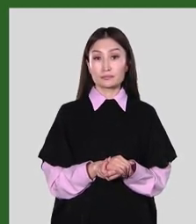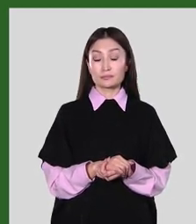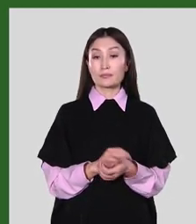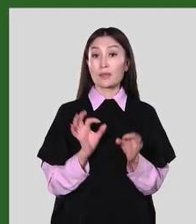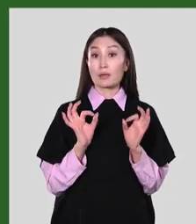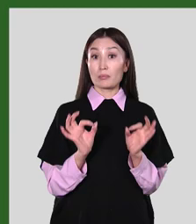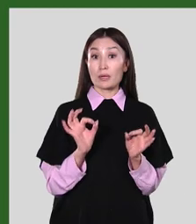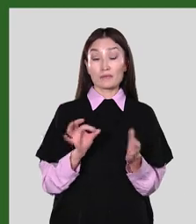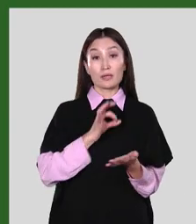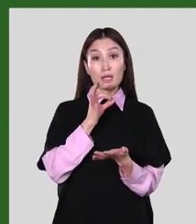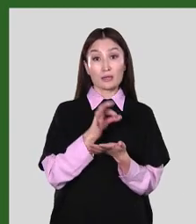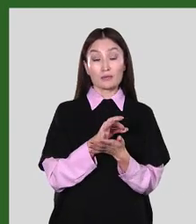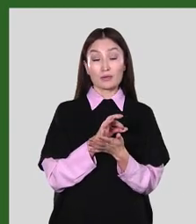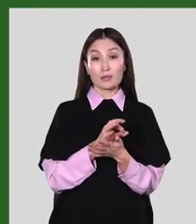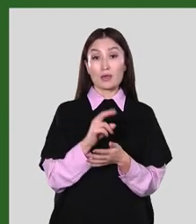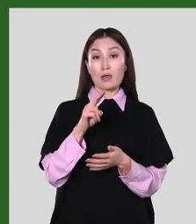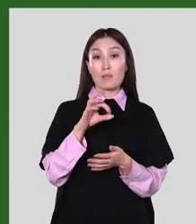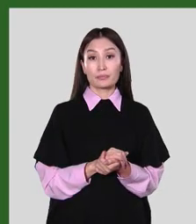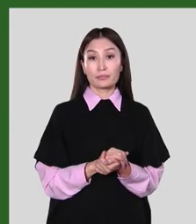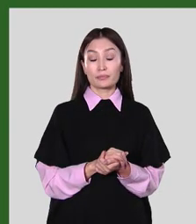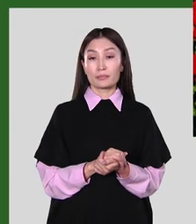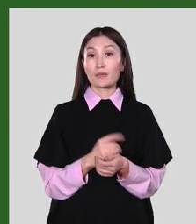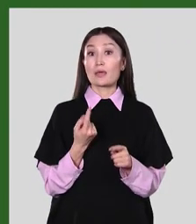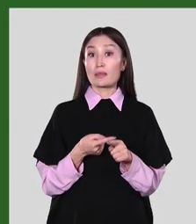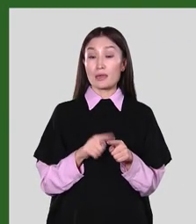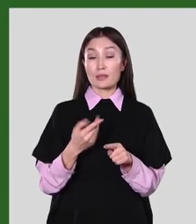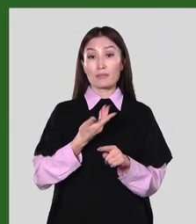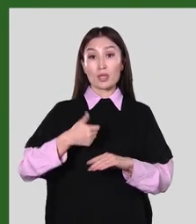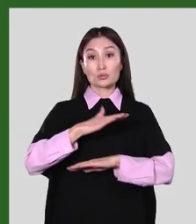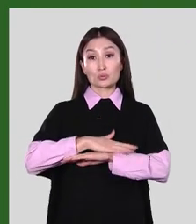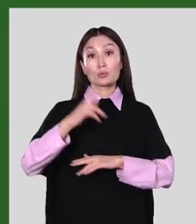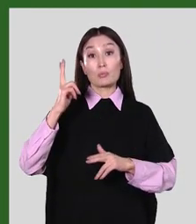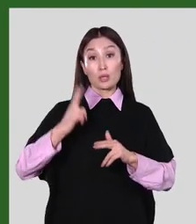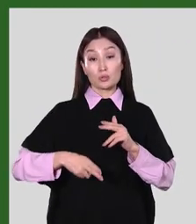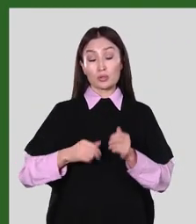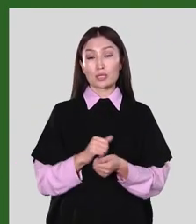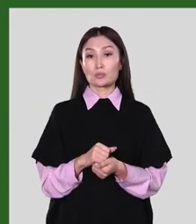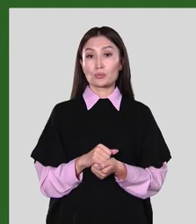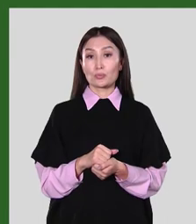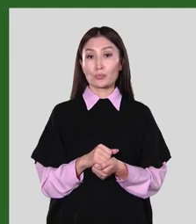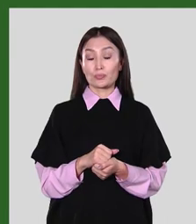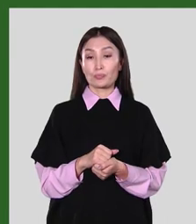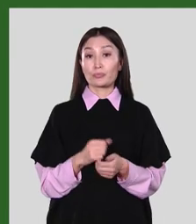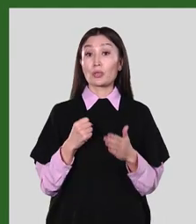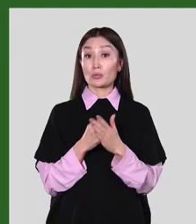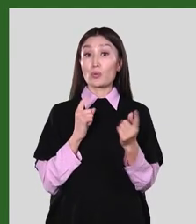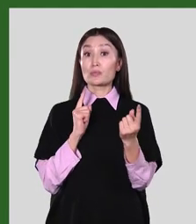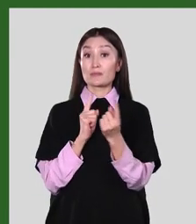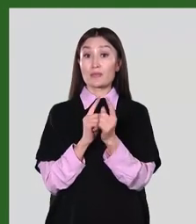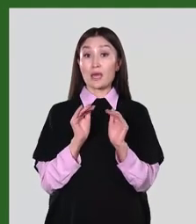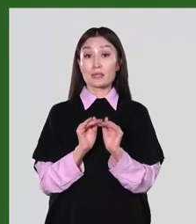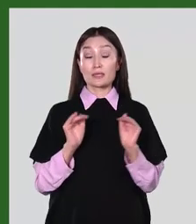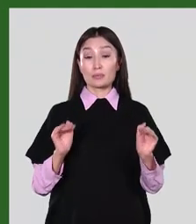правильный ответ половодье на этом наш урок подошёл к концу до свидания ребята